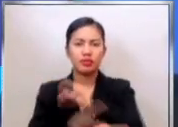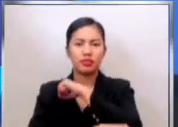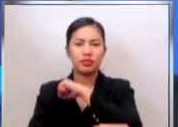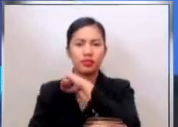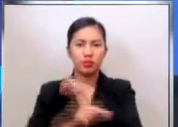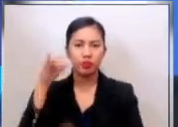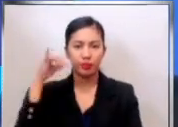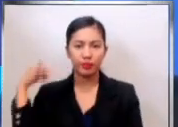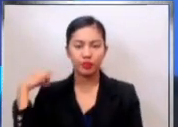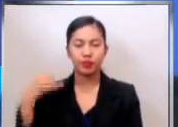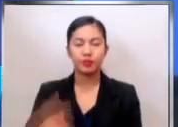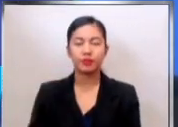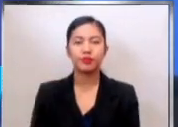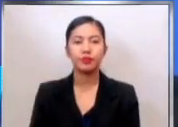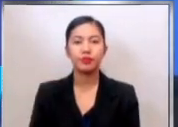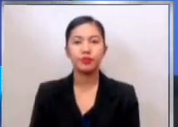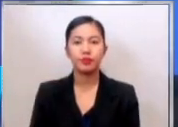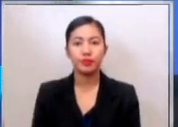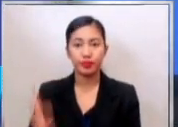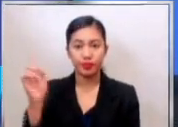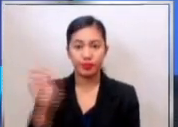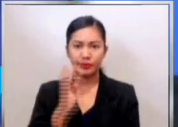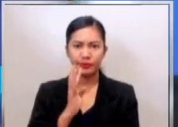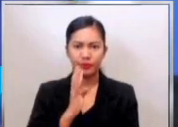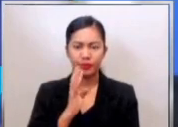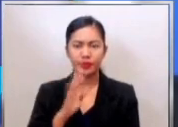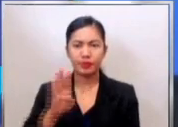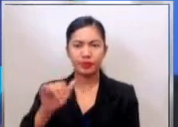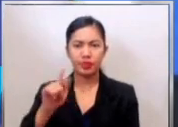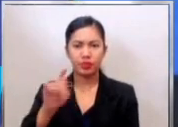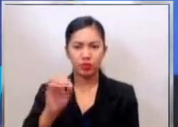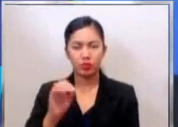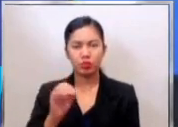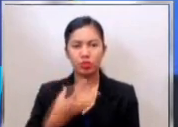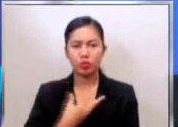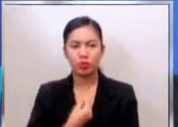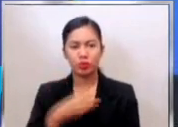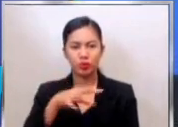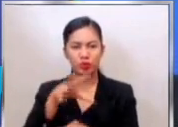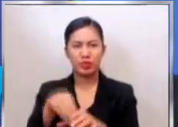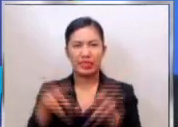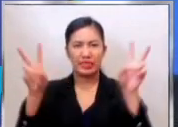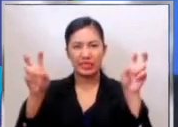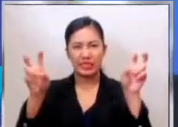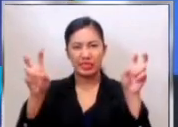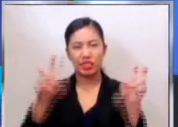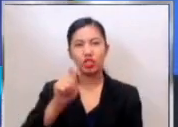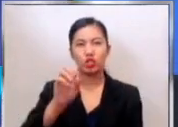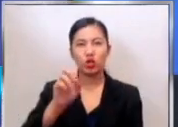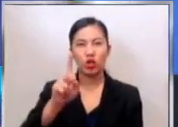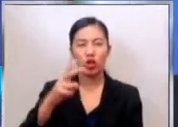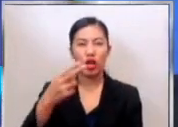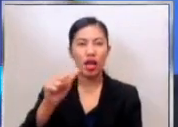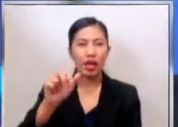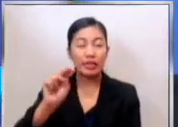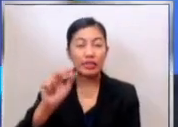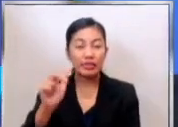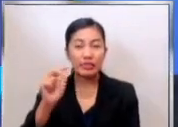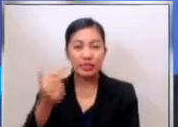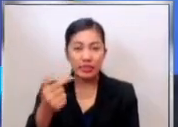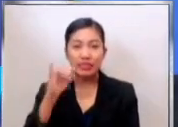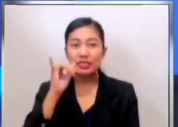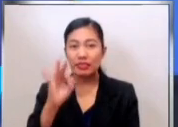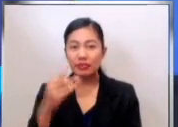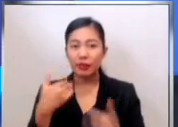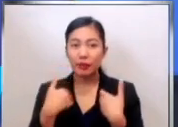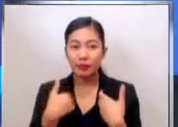Si Bato na nervyos kasi kasali siya doon sa tukhang niya. If there is any person who is going to prison,